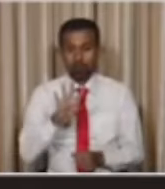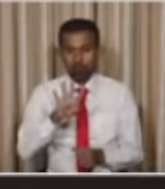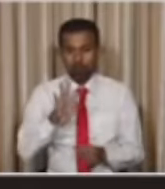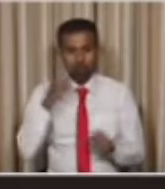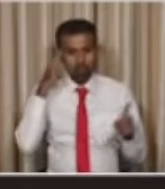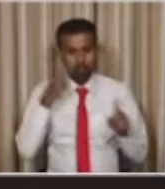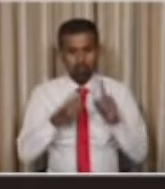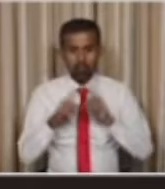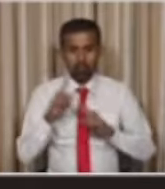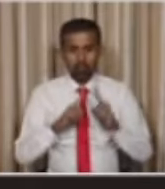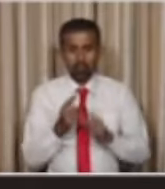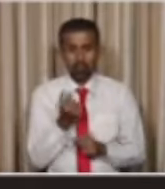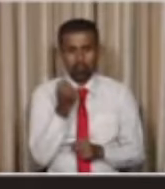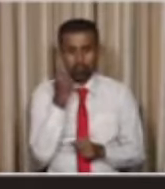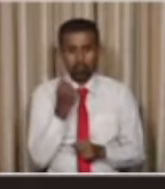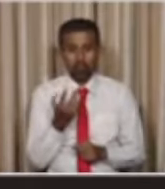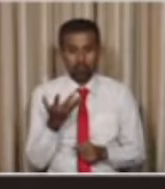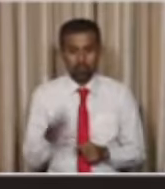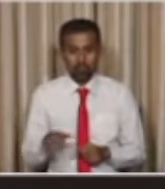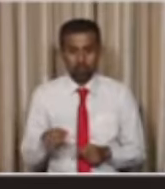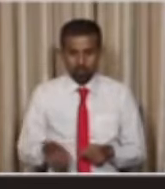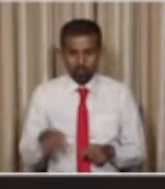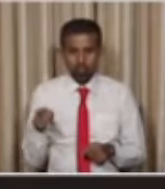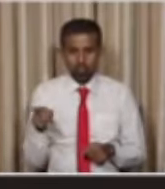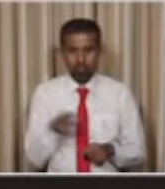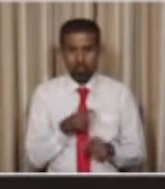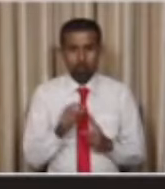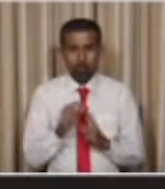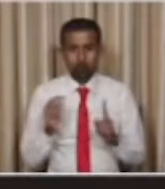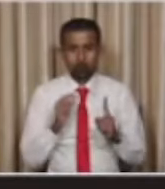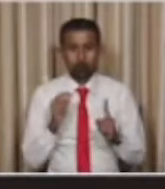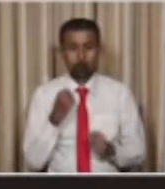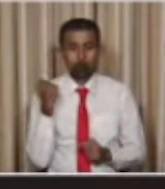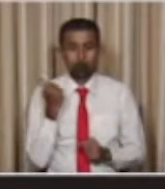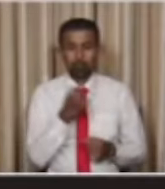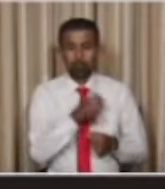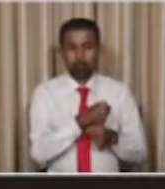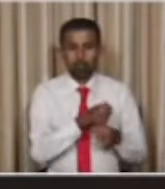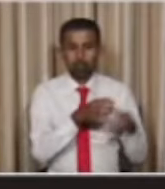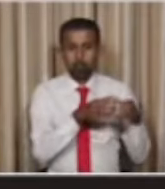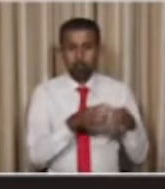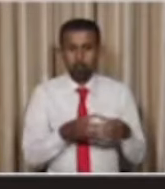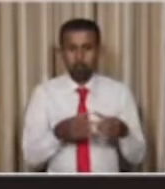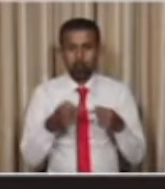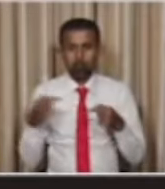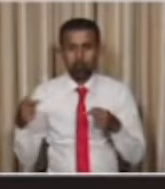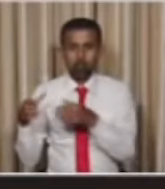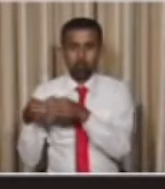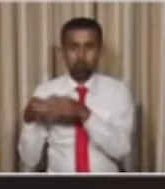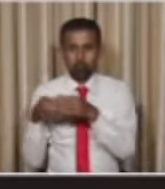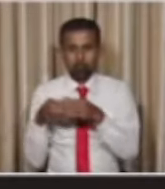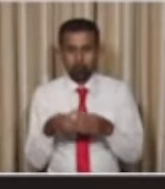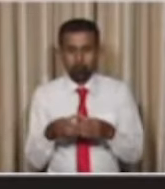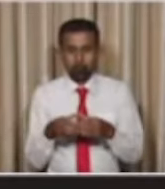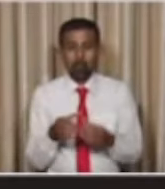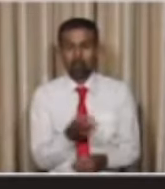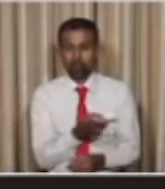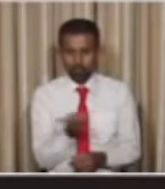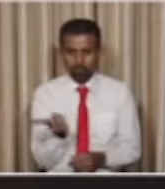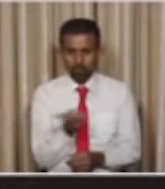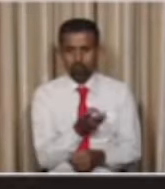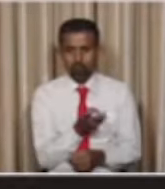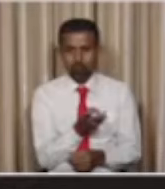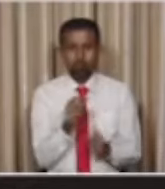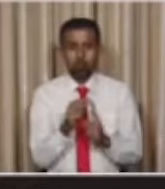සාකච්ඡා කිරීම සඳහා යෝජනා වී තිබූ අද දින පාර්ලිමේන්තු රැසීමේදී ආණ්ඩු පාර්ශවය සහ විරුද්ධ පාර්ශවය යන දෙපාර්ශවයේම